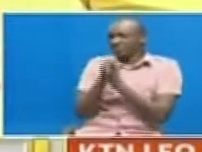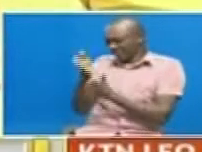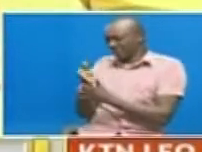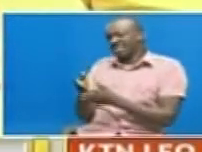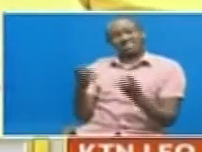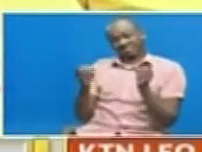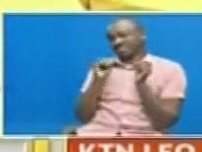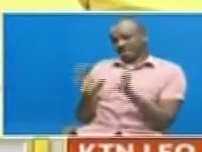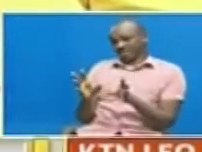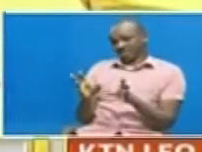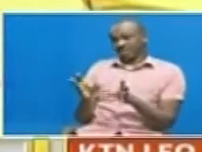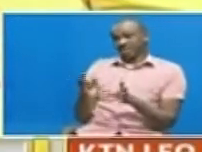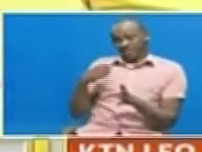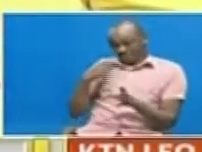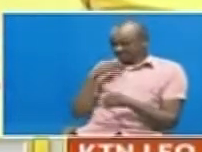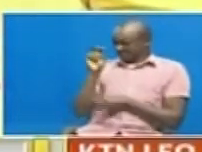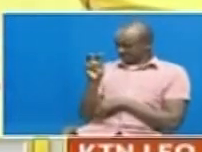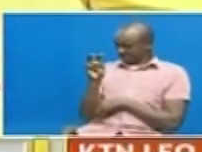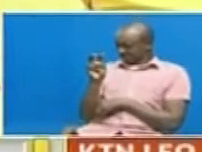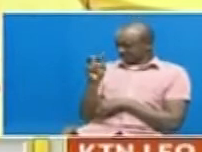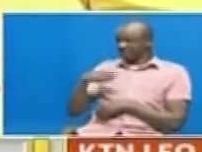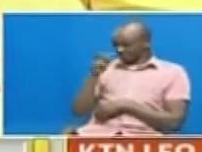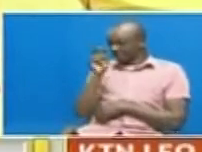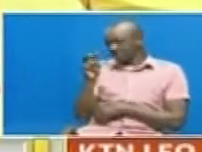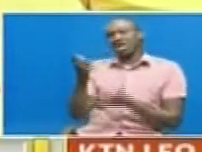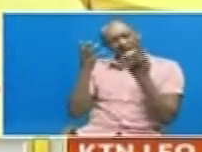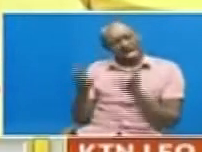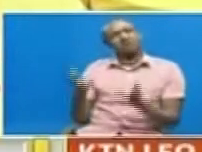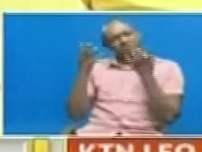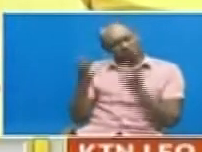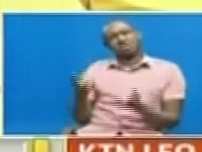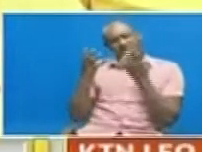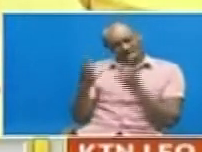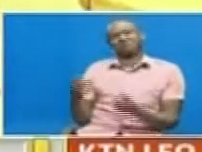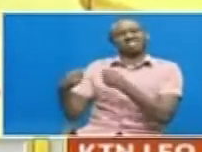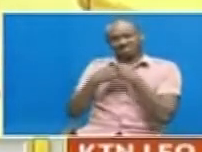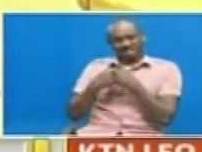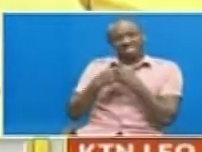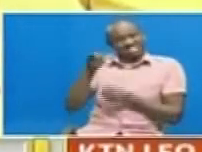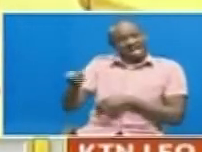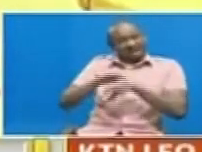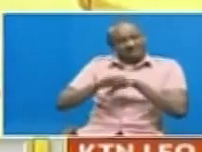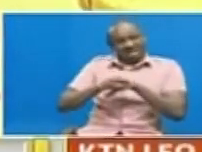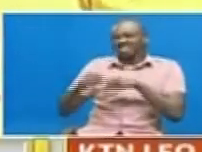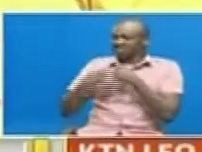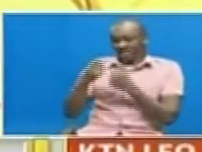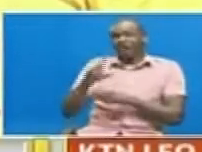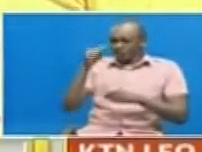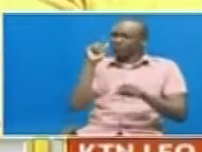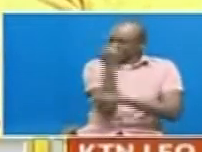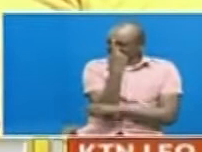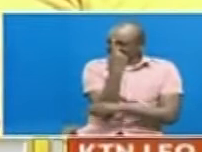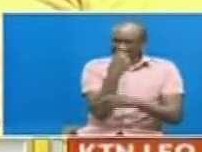Manake mashindano haya kulingana na mimi ilikuwa moja ya mashindano mazito kabisa ambayo tumewahi kushiriki. Mm-hmm. Katika bara hili letu. Mm-hmm. Kuanzia mechi ya